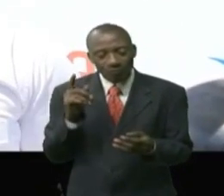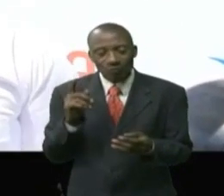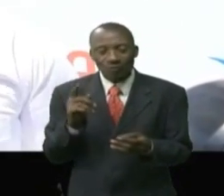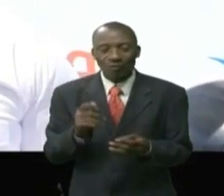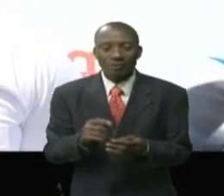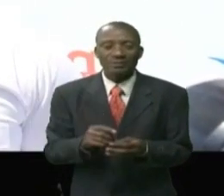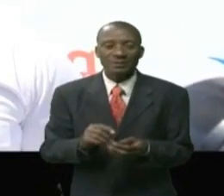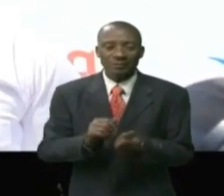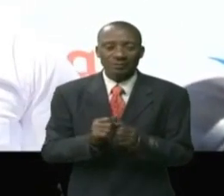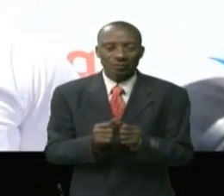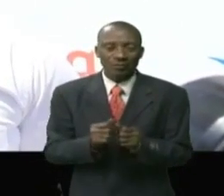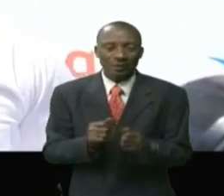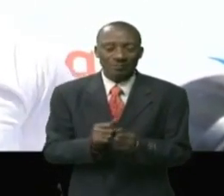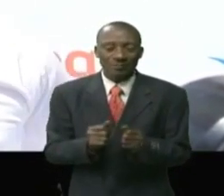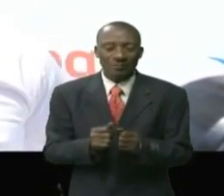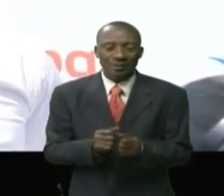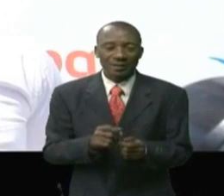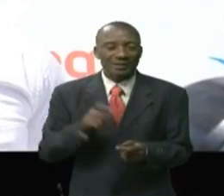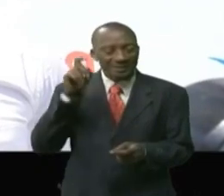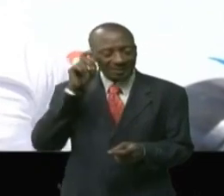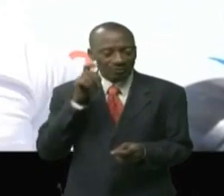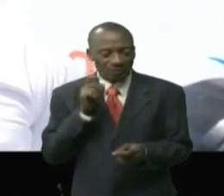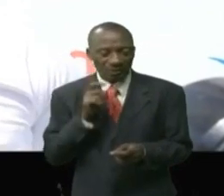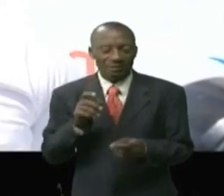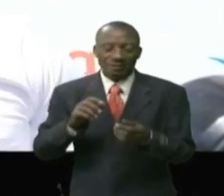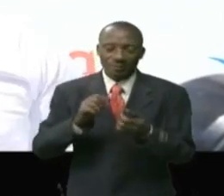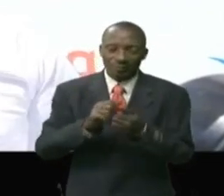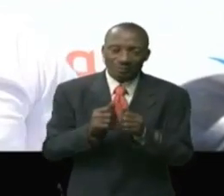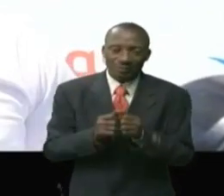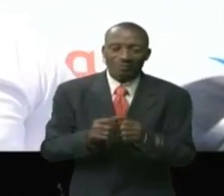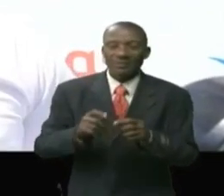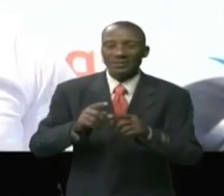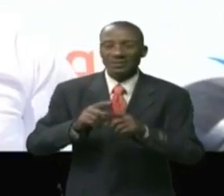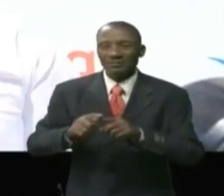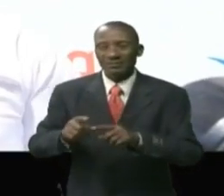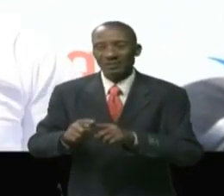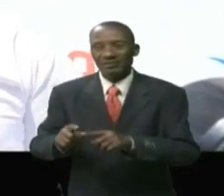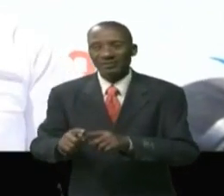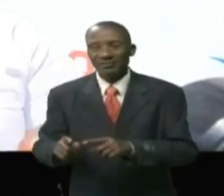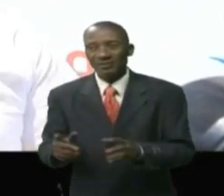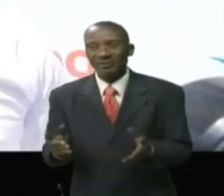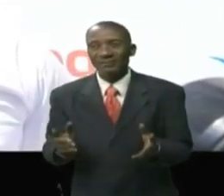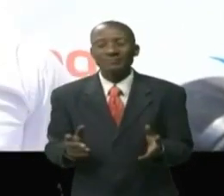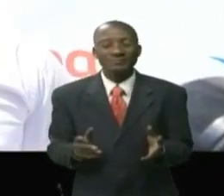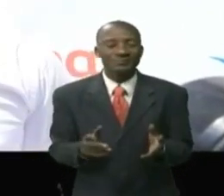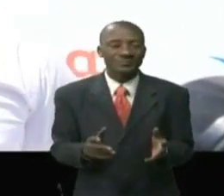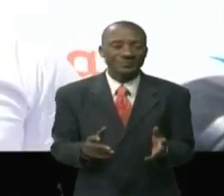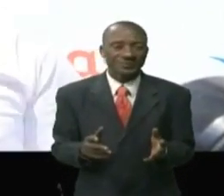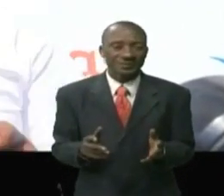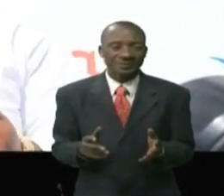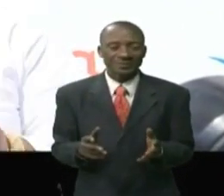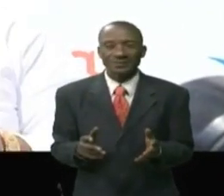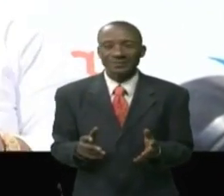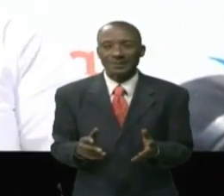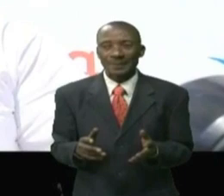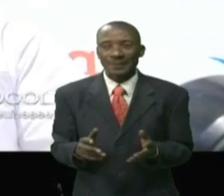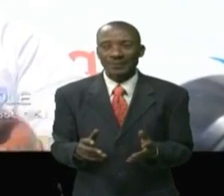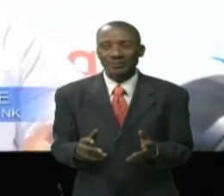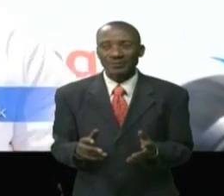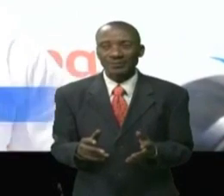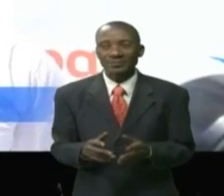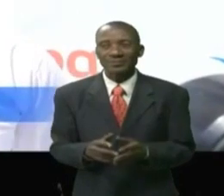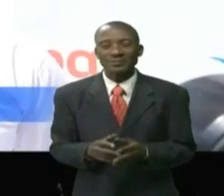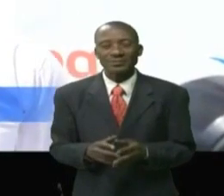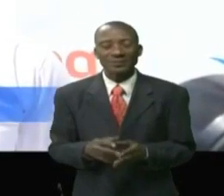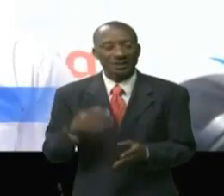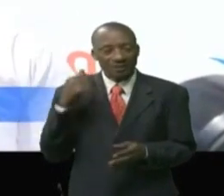un engagement communautaire des jeunes filles et garçons pour que nous allions des coins en recoin des villes